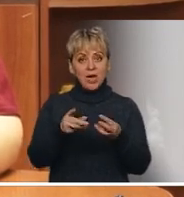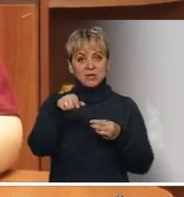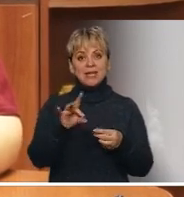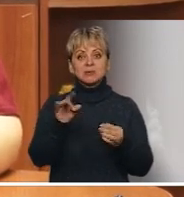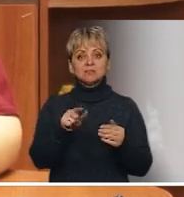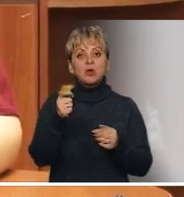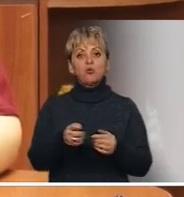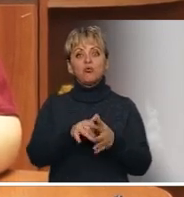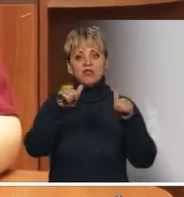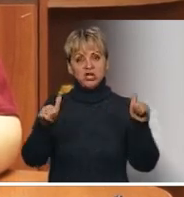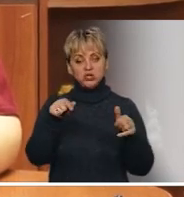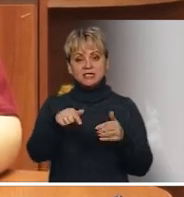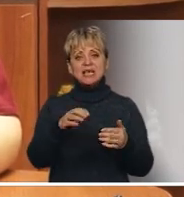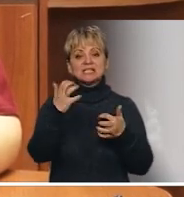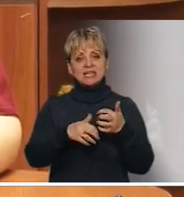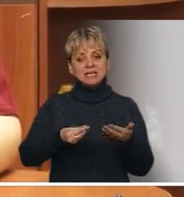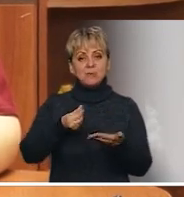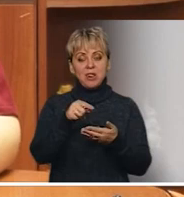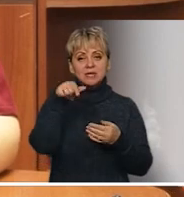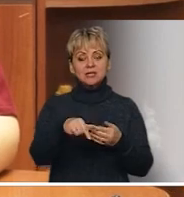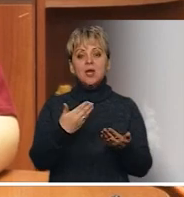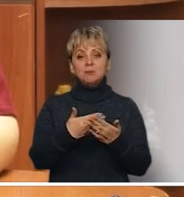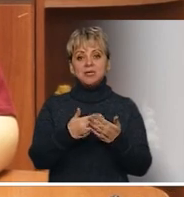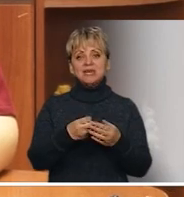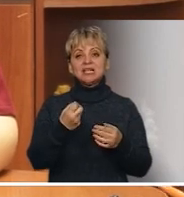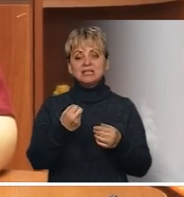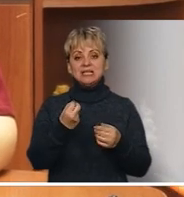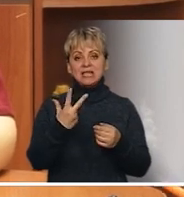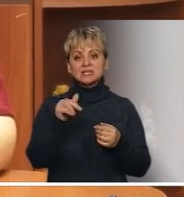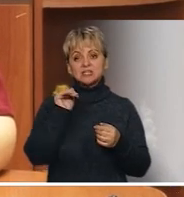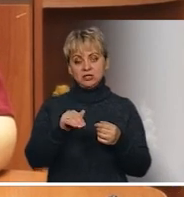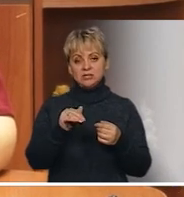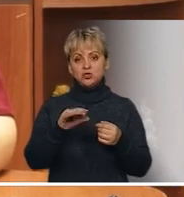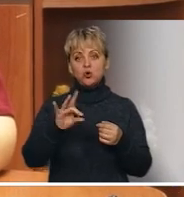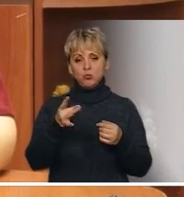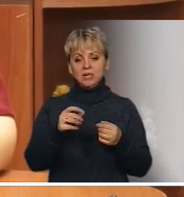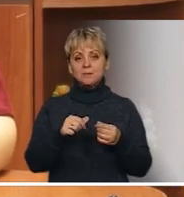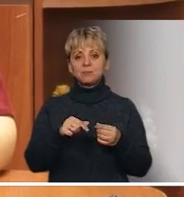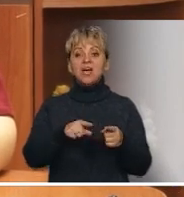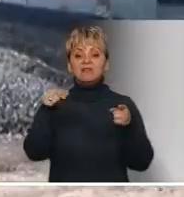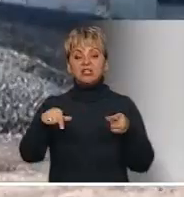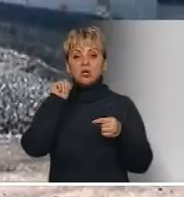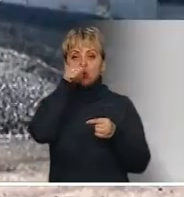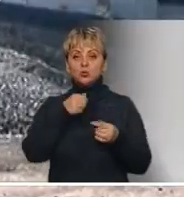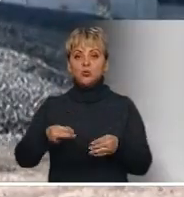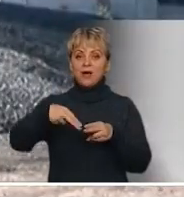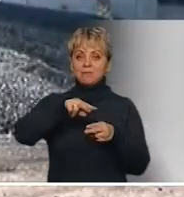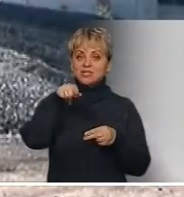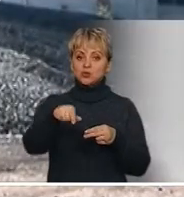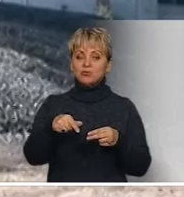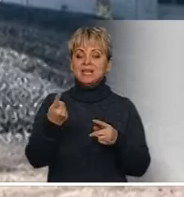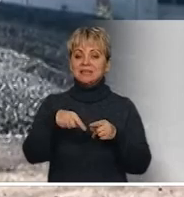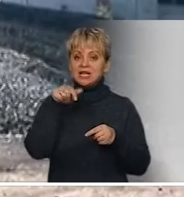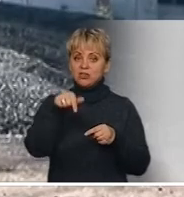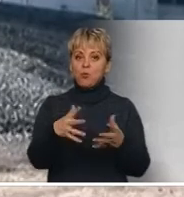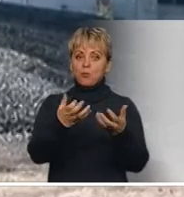размер компенсации значительно увеличился. Средний размер компенсации на твердое топливо составляет 13 тысяч рублей. В текущем году компенсации